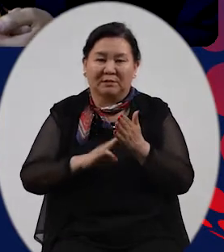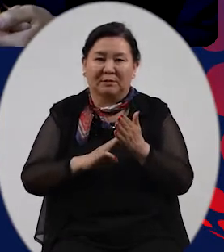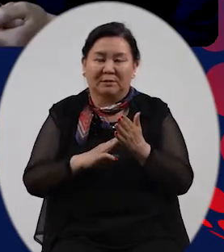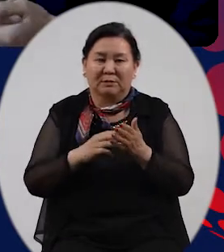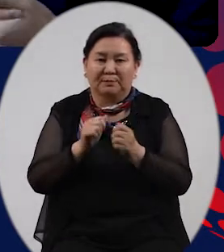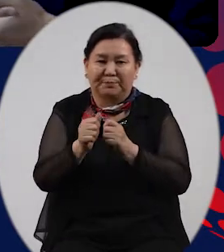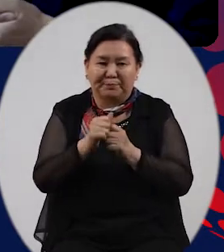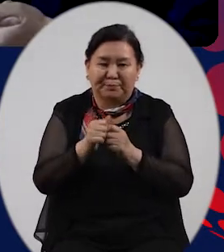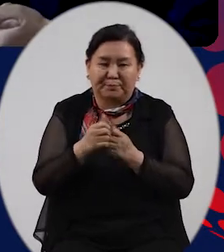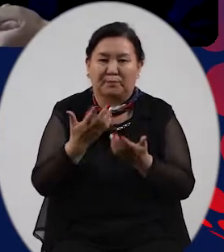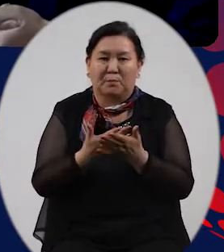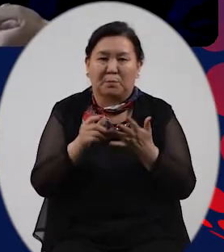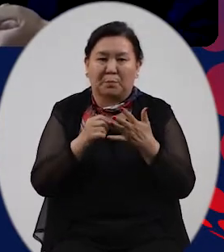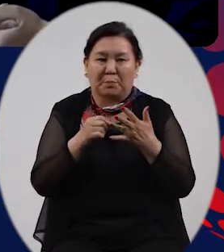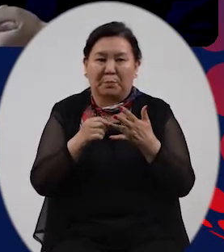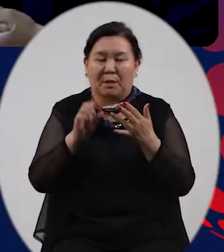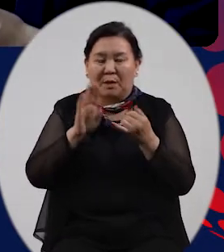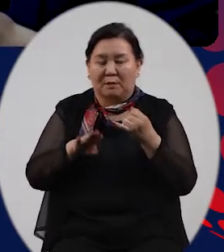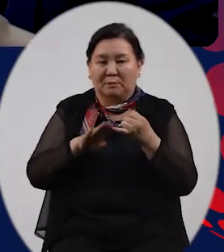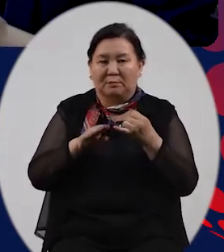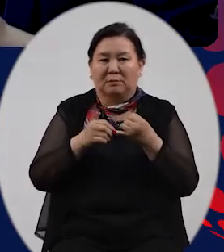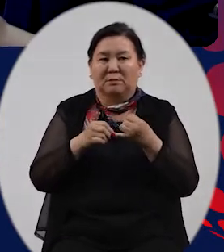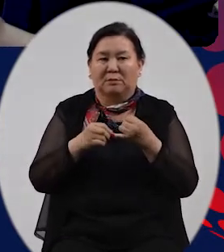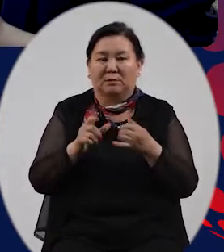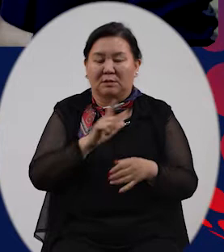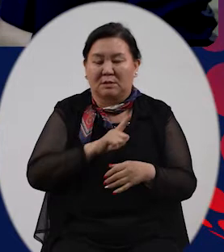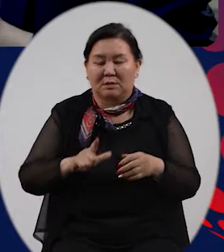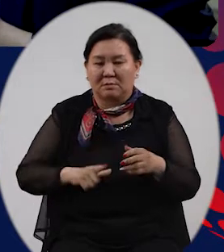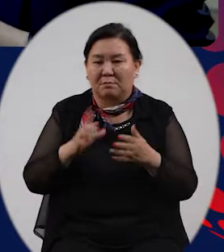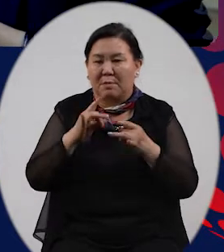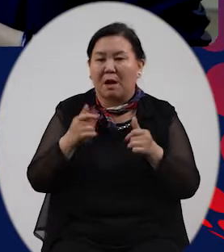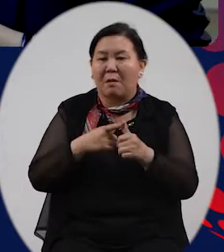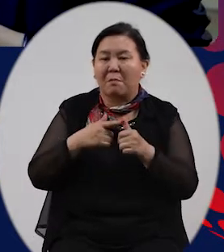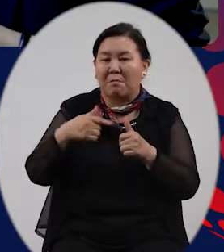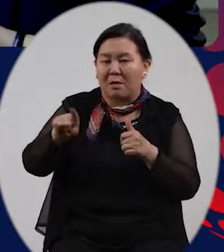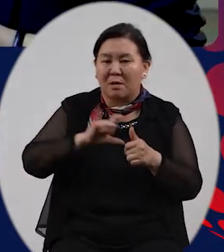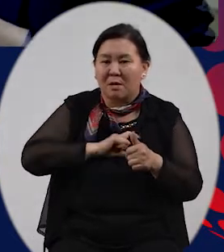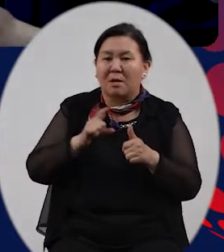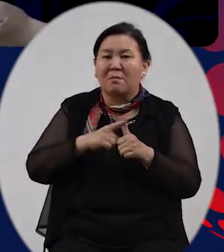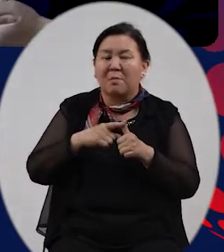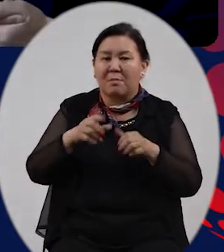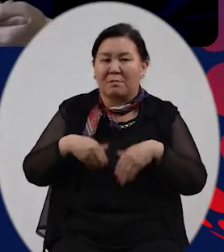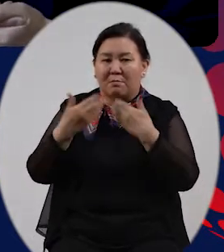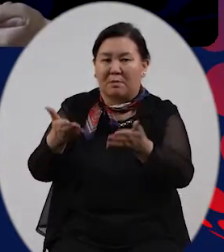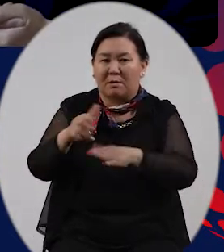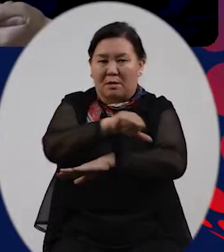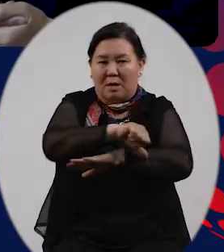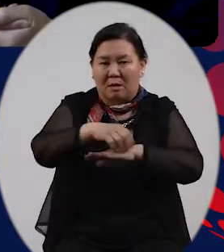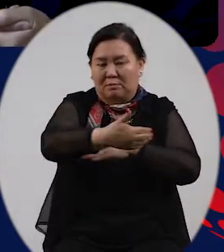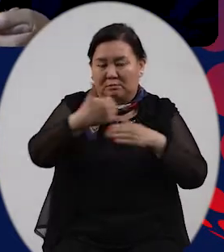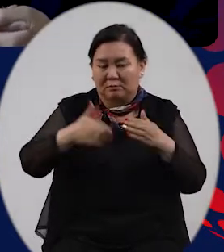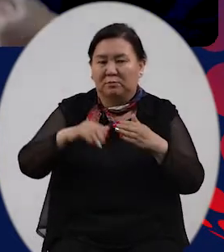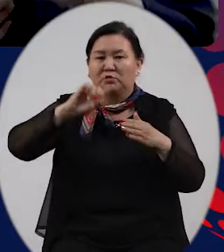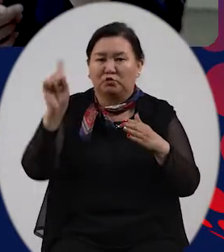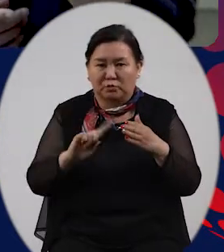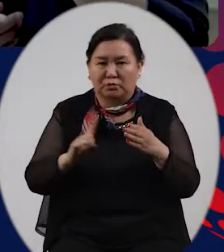ийм үе шат өнгөрнө. За хамгийн сүүлд нь бол эзэнд нь бараа бүтээгдэхүүнийг олгох, эсвэл гайлын хэлээр нэвтрүүлэхийг